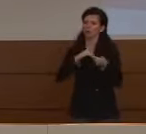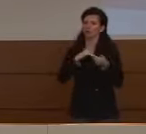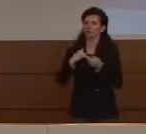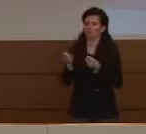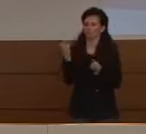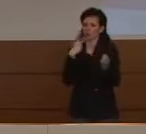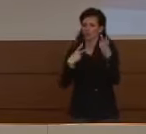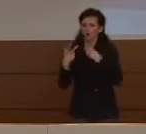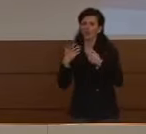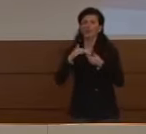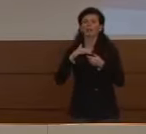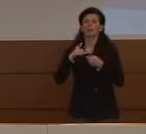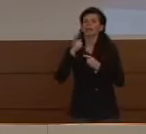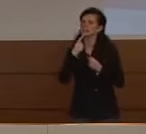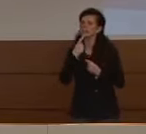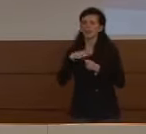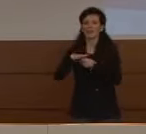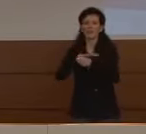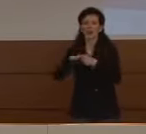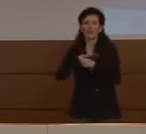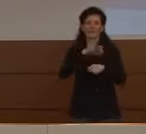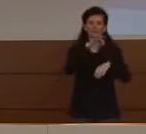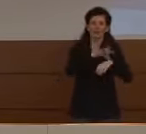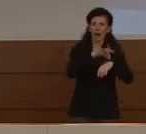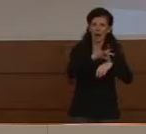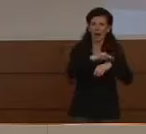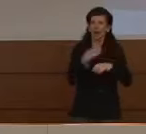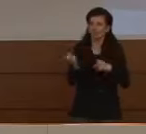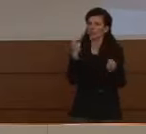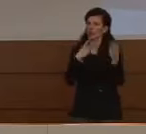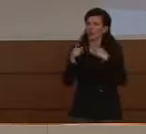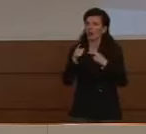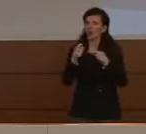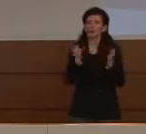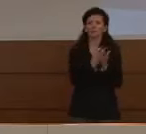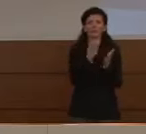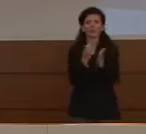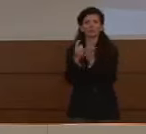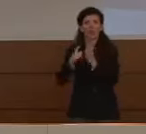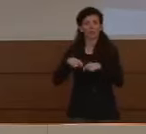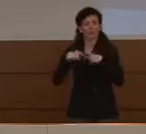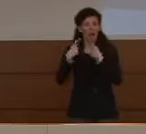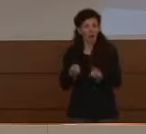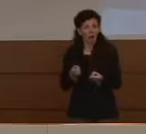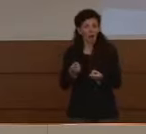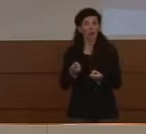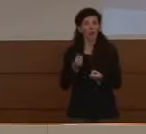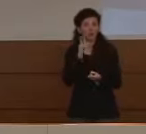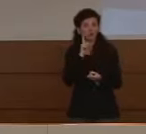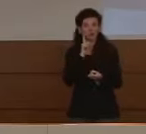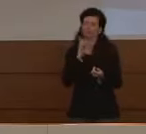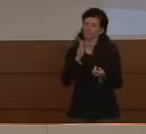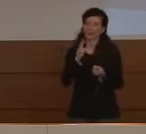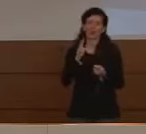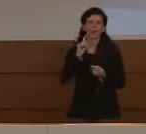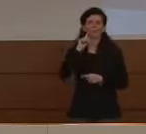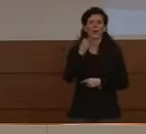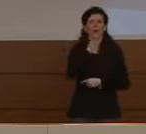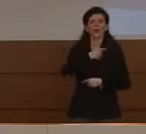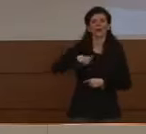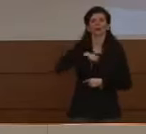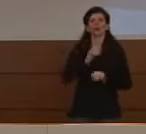di famiglie di malati e quindi è giusto far tesoro di queste segnalazioni e prepararsi tanto è vero che